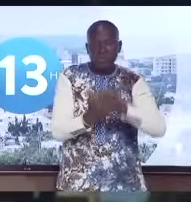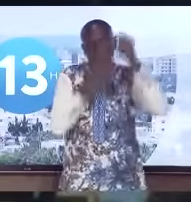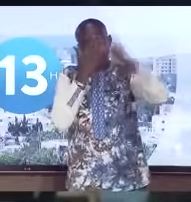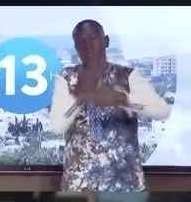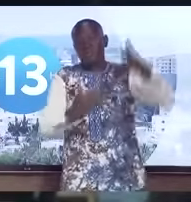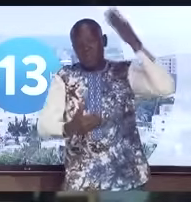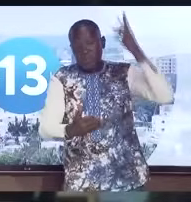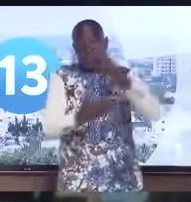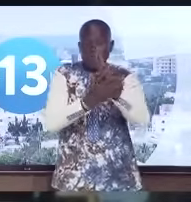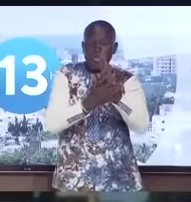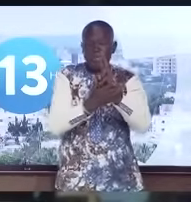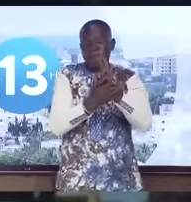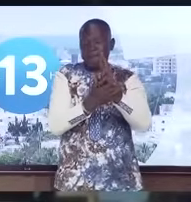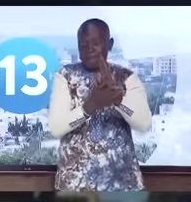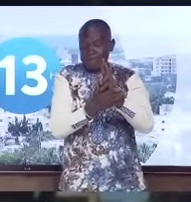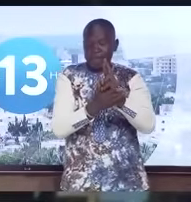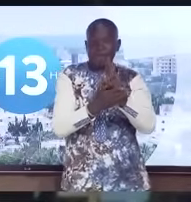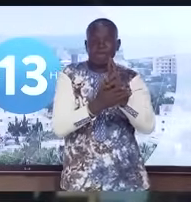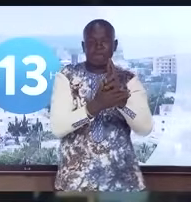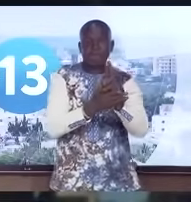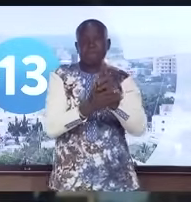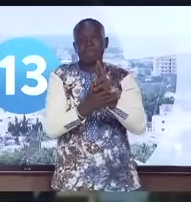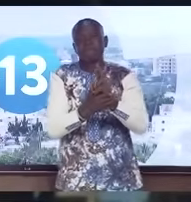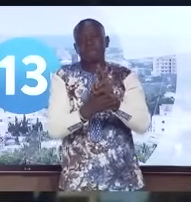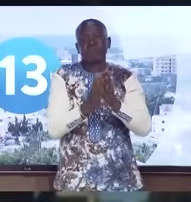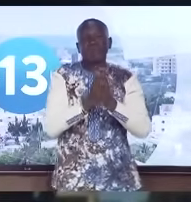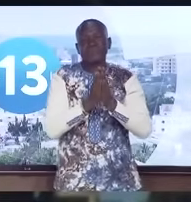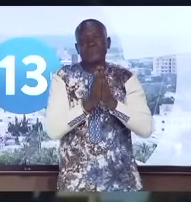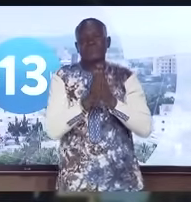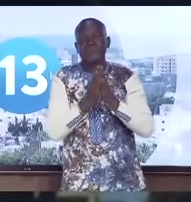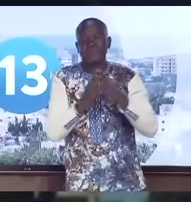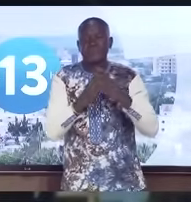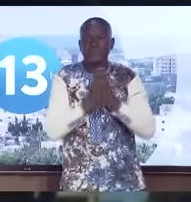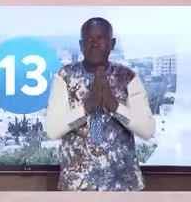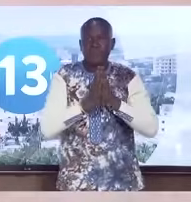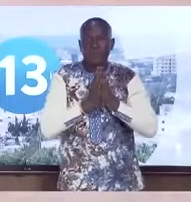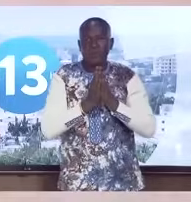Les précisions avec Yves Rwamba, Edouard Ouattara-Orgo et Akani Pauline Bikaba.